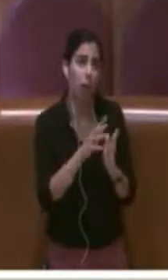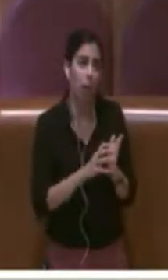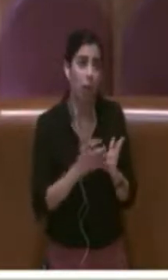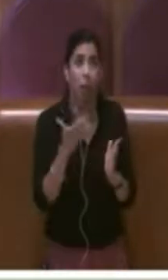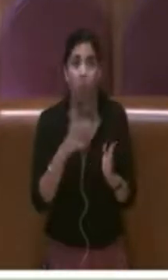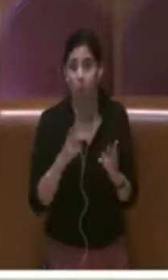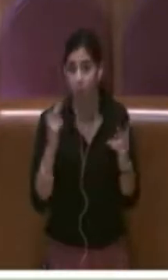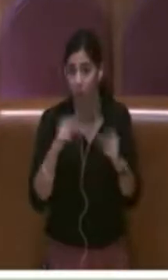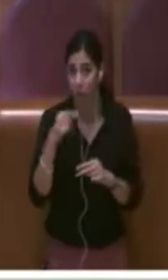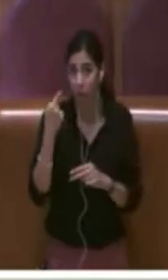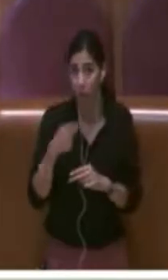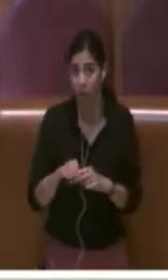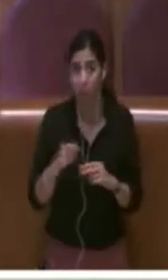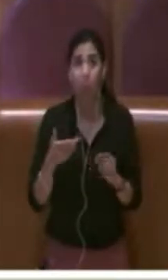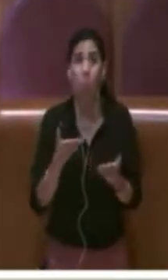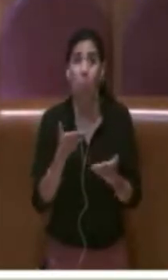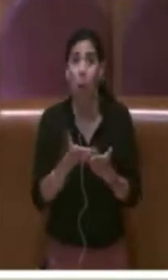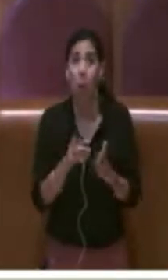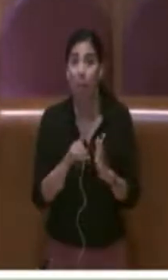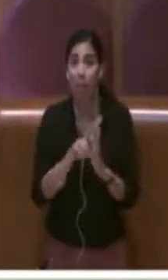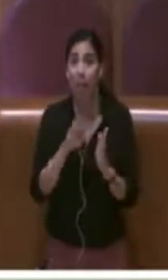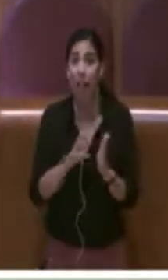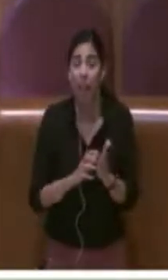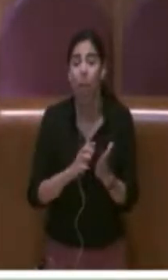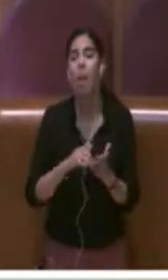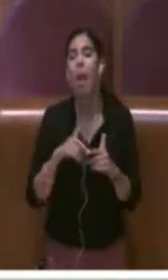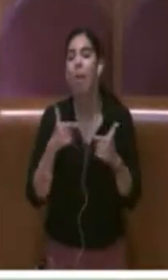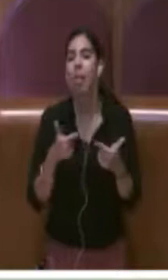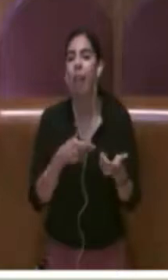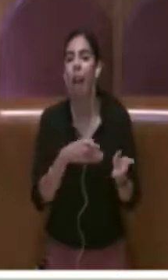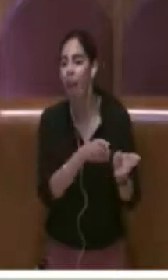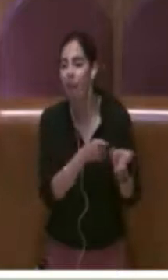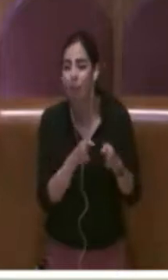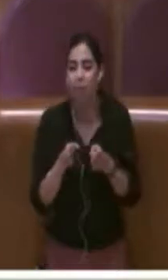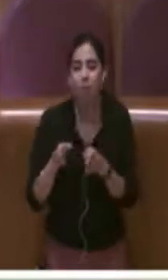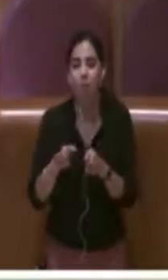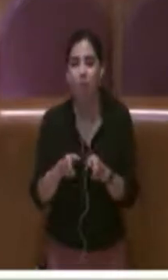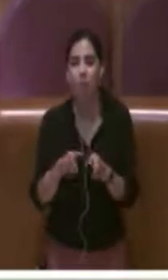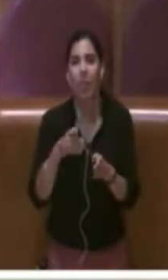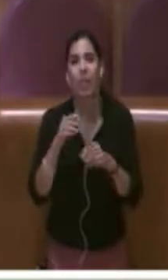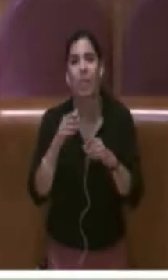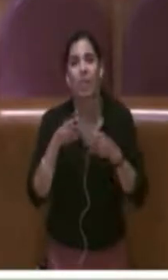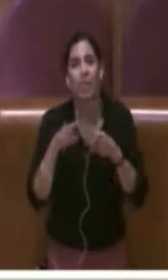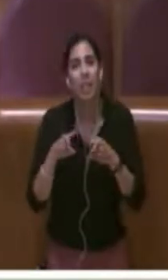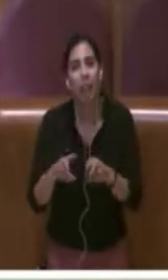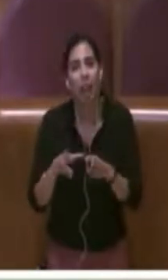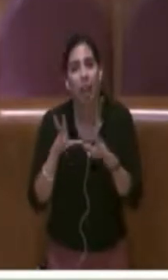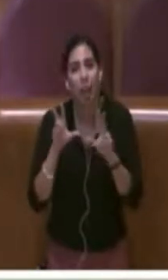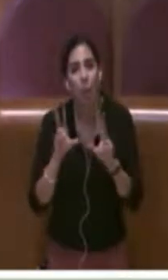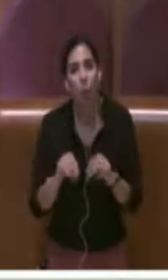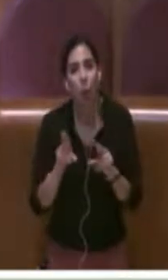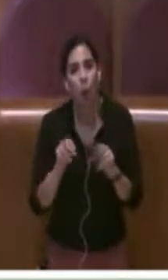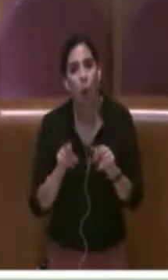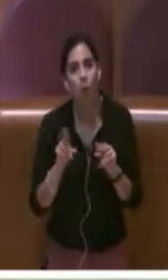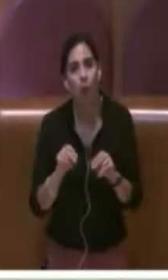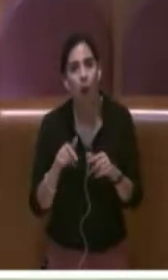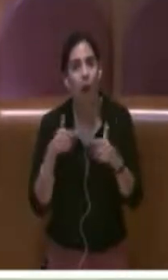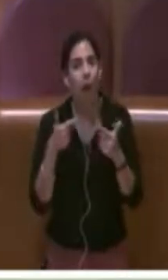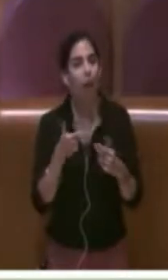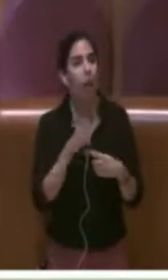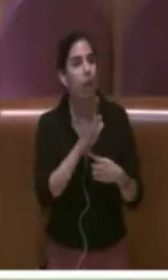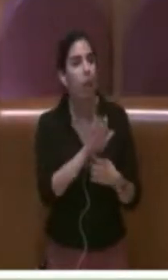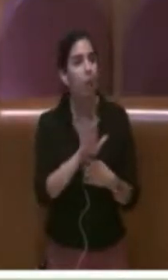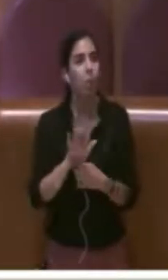uno sfondare una porta e invertire una rotta e cercare di far capire che un profilo così importante